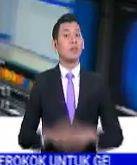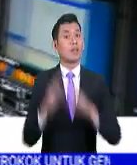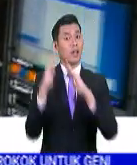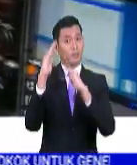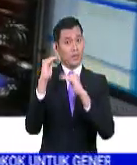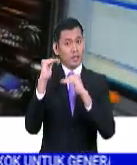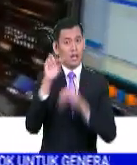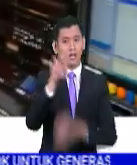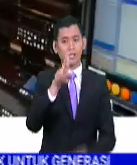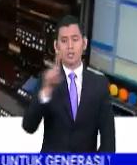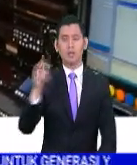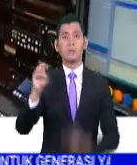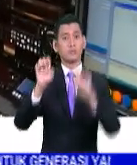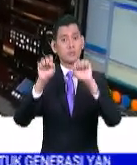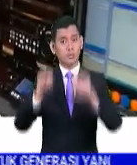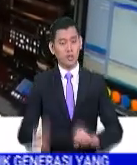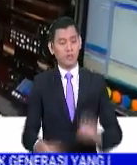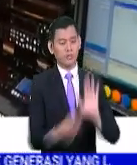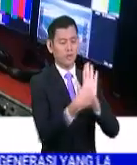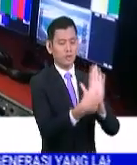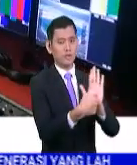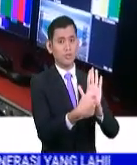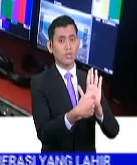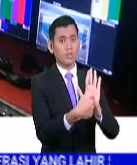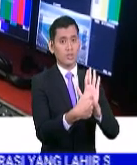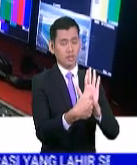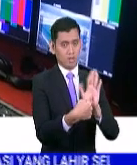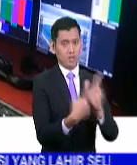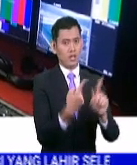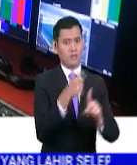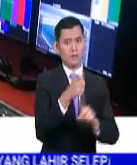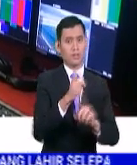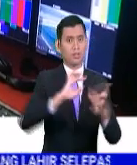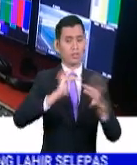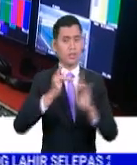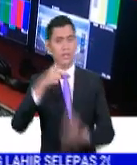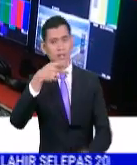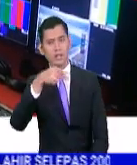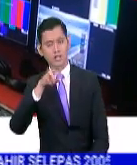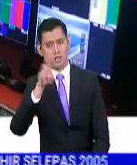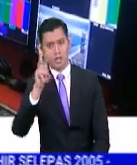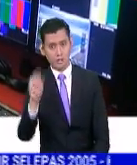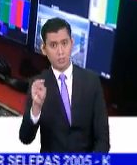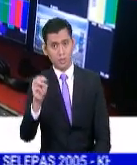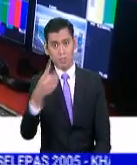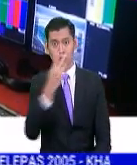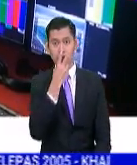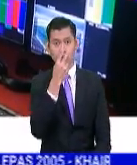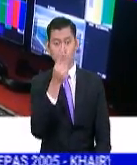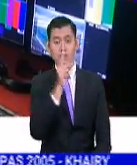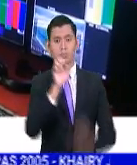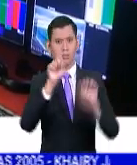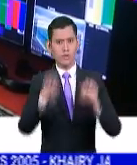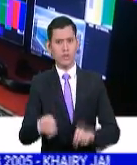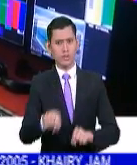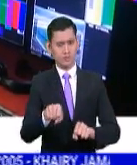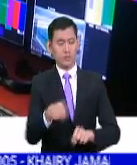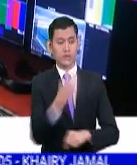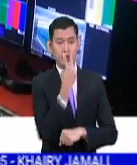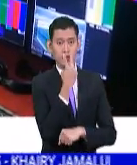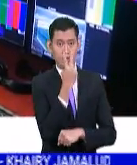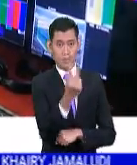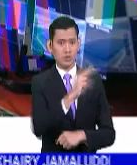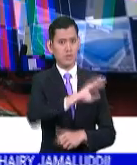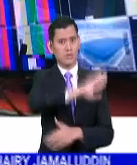turu berharap arti m dapat memancarkan siaran ini kedalam saluran laman web Rasmi keysion bagi memastikan ia dapat ditonton seluruh